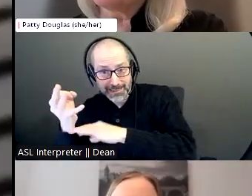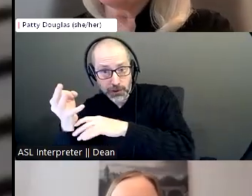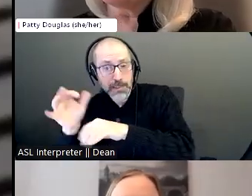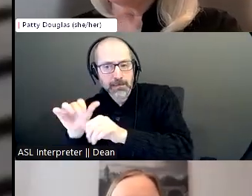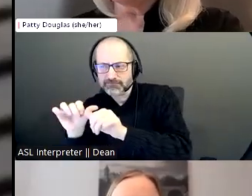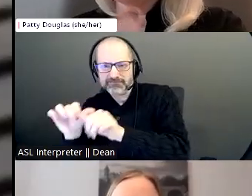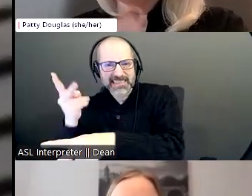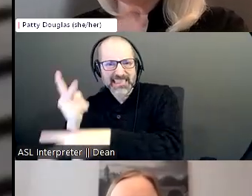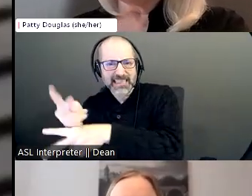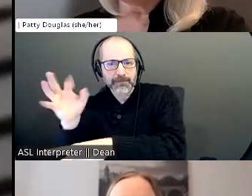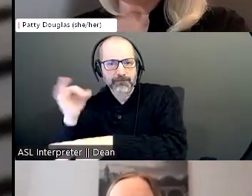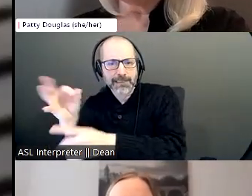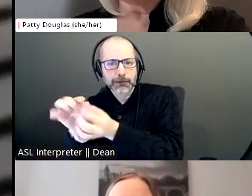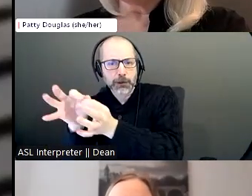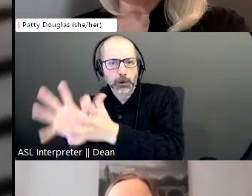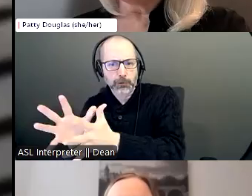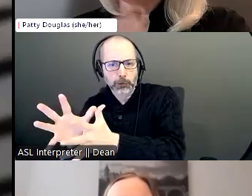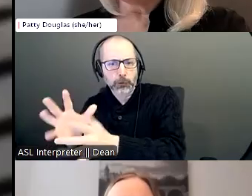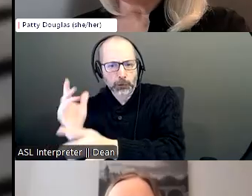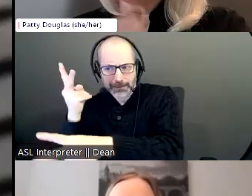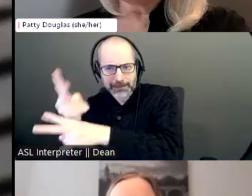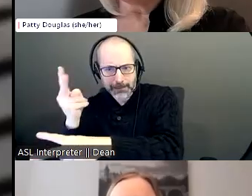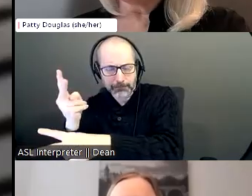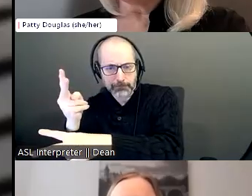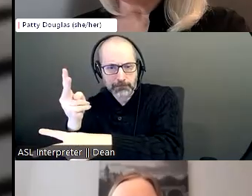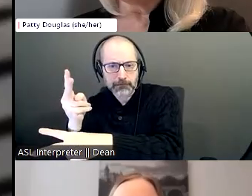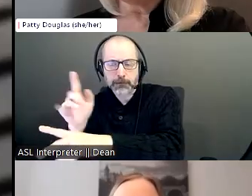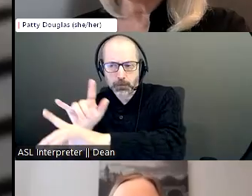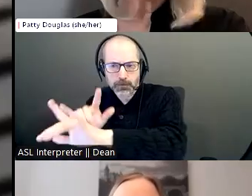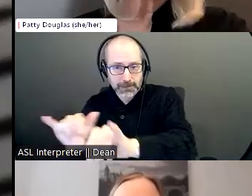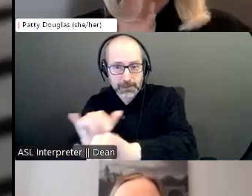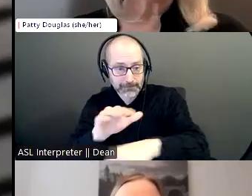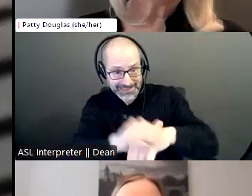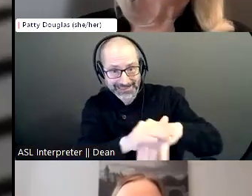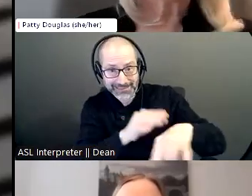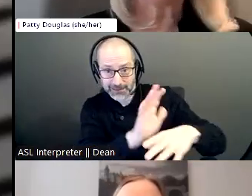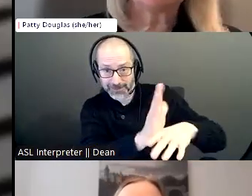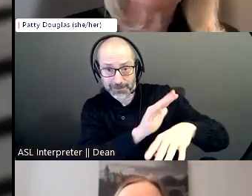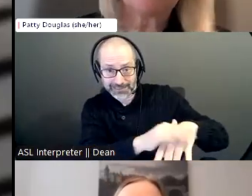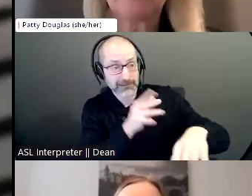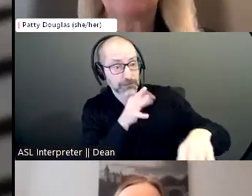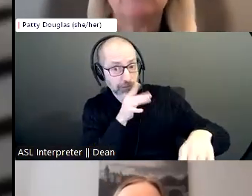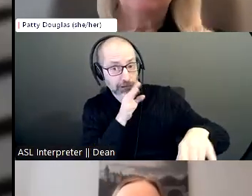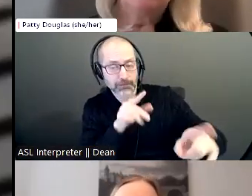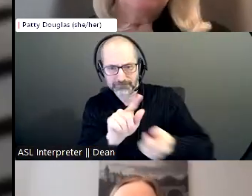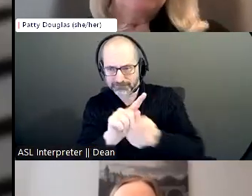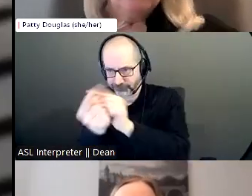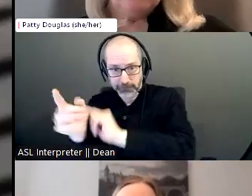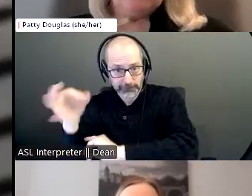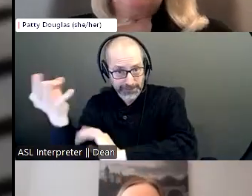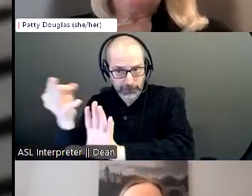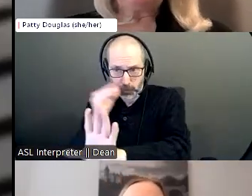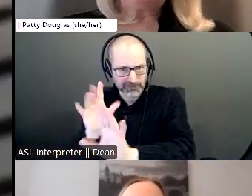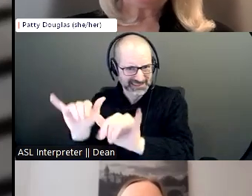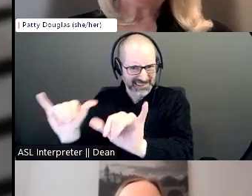écoutent en français continuent à utiliser le canal audio français. L'interprétation simultanée vers le français sera offerte tout au long de la vidéo,